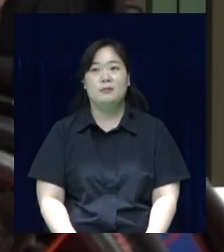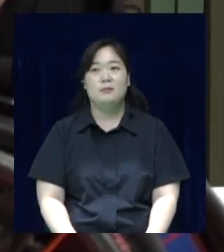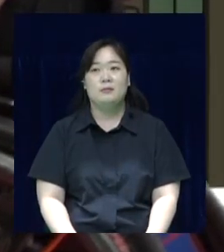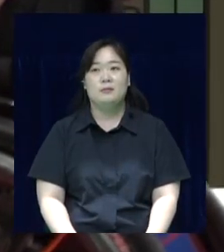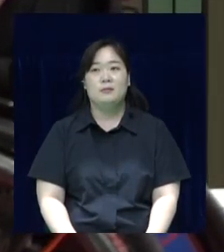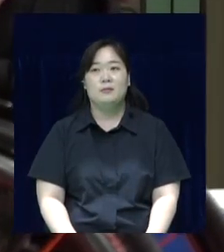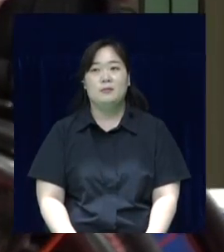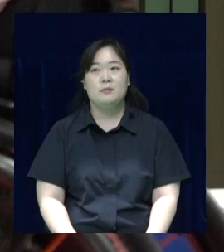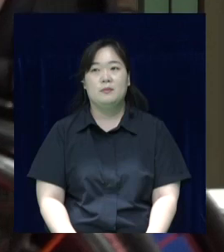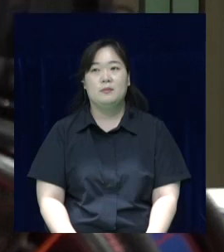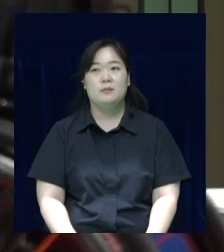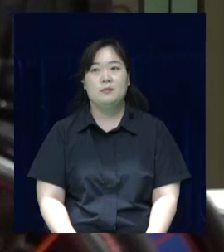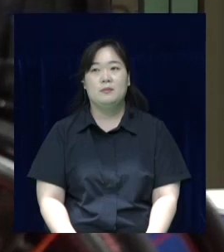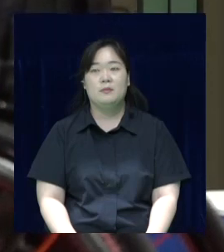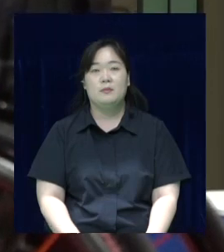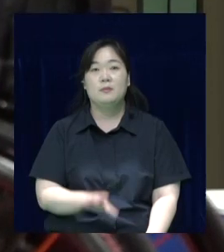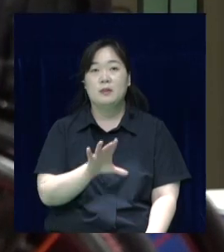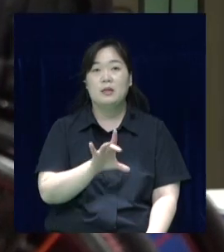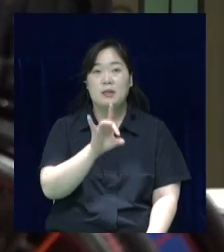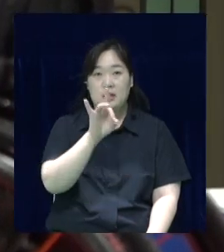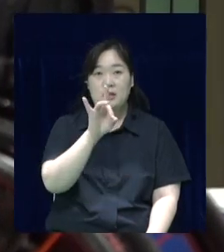자, 지금은 일단은